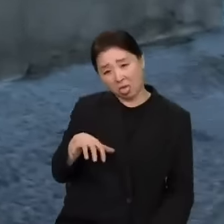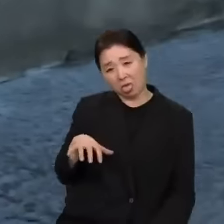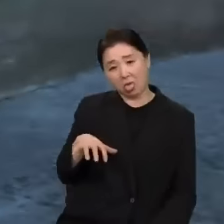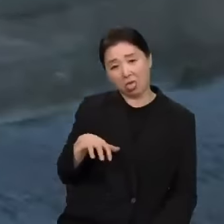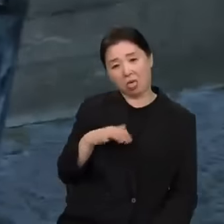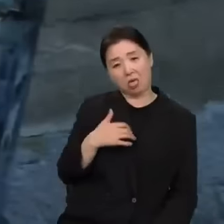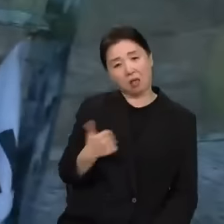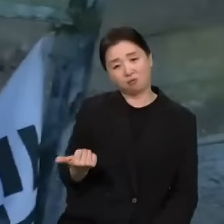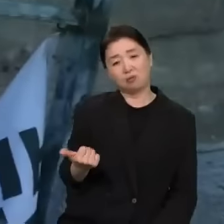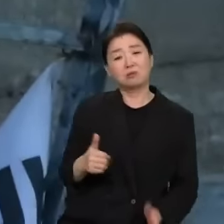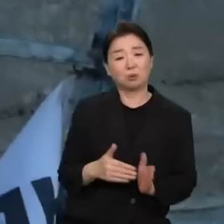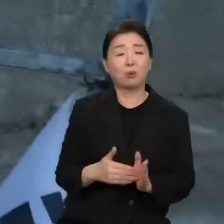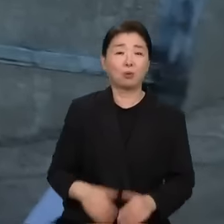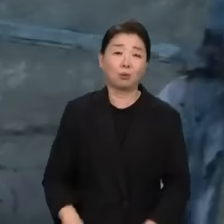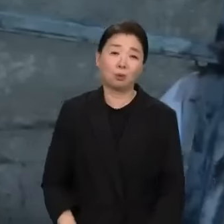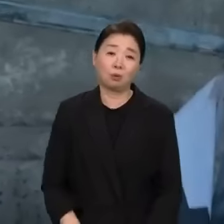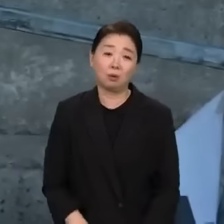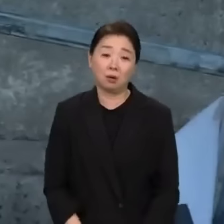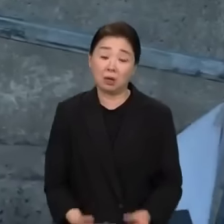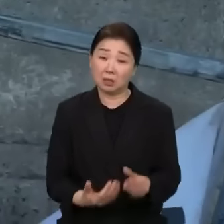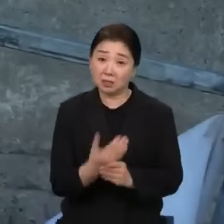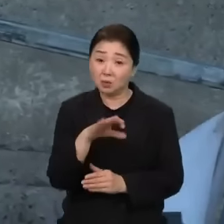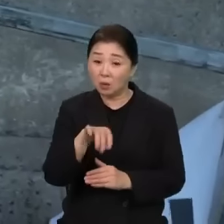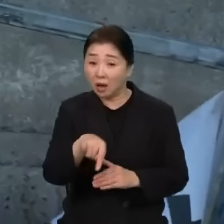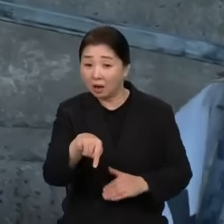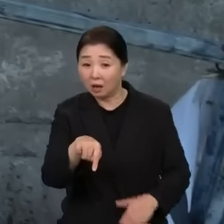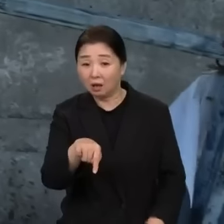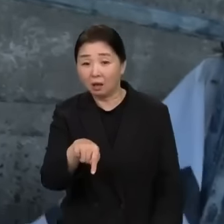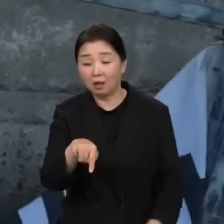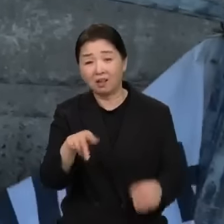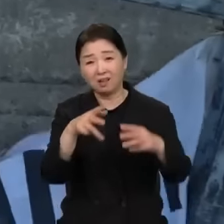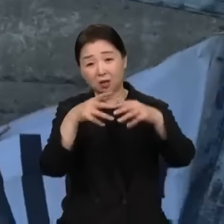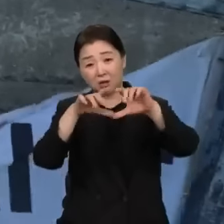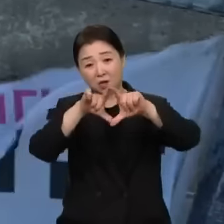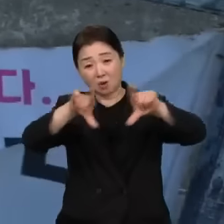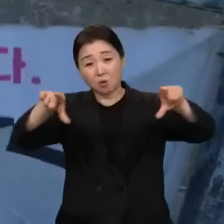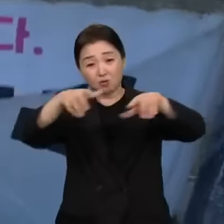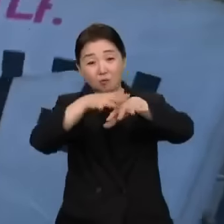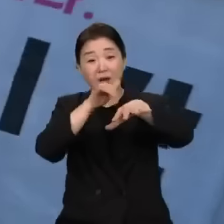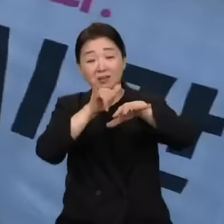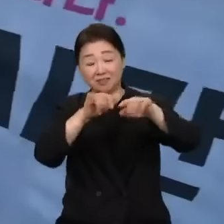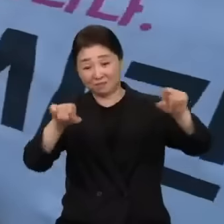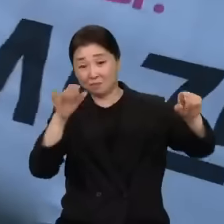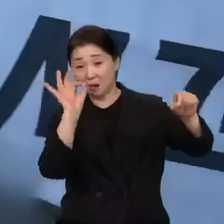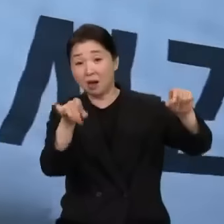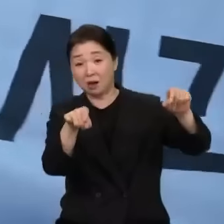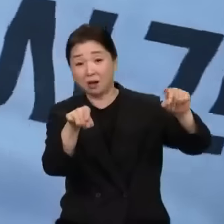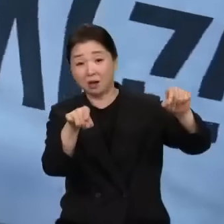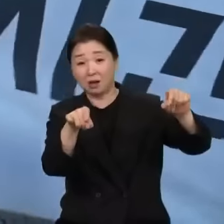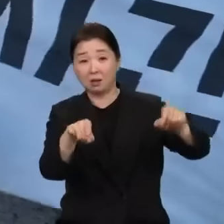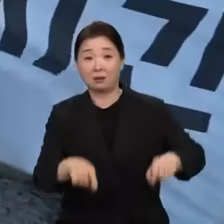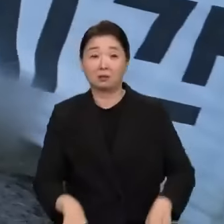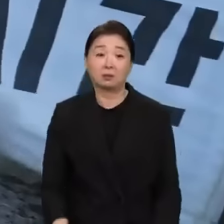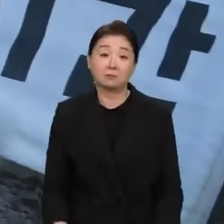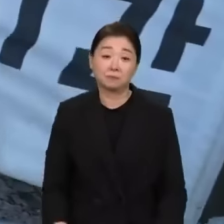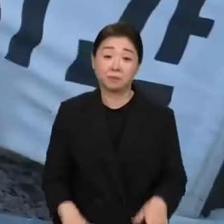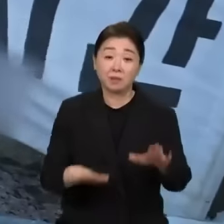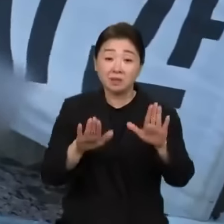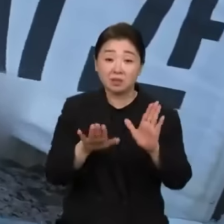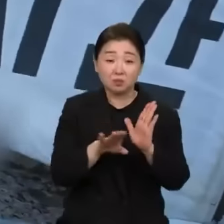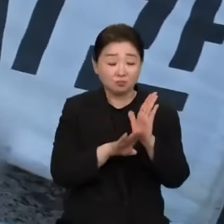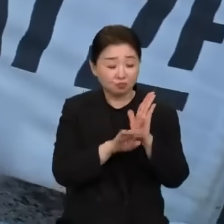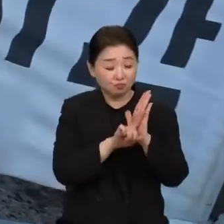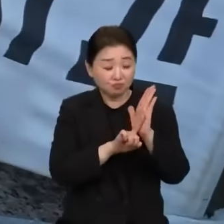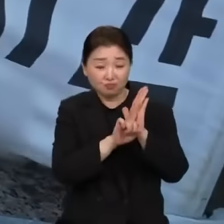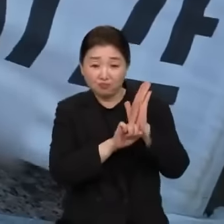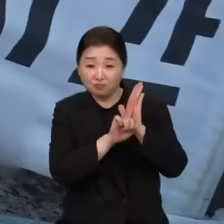마비 증상이 있었다고 합니다. 그 사고 현장 바로 아래 이렇게 현수막이 한 장 있는데요. 잠깐 문구를 보여드리면 현재 수위는